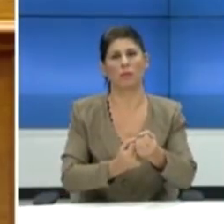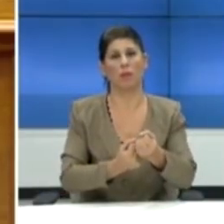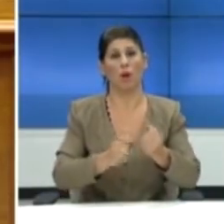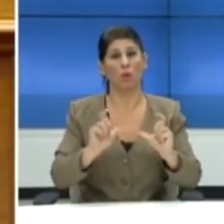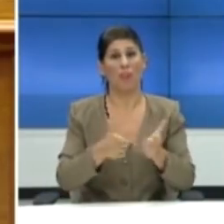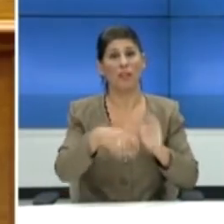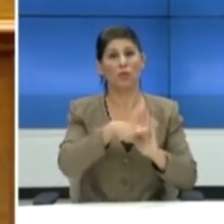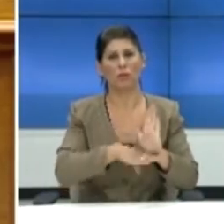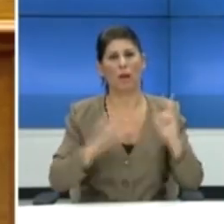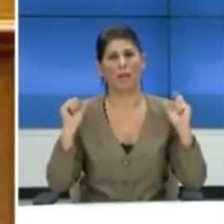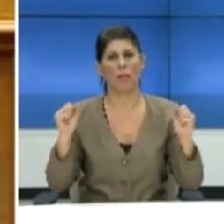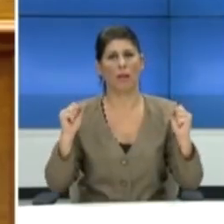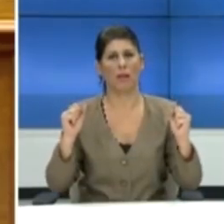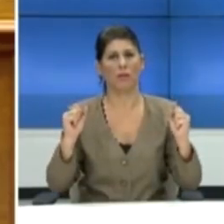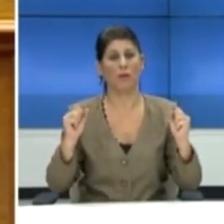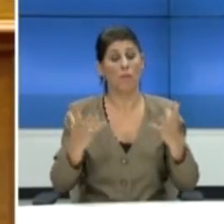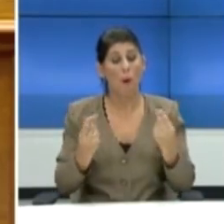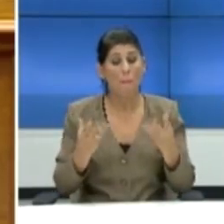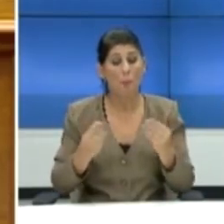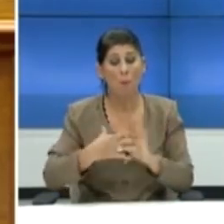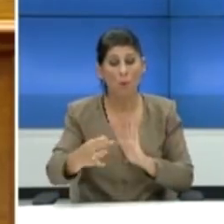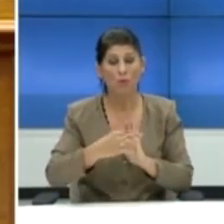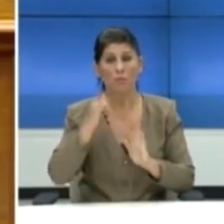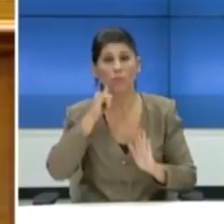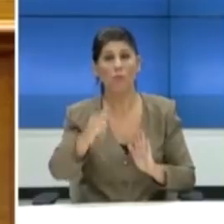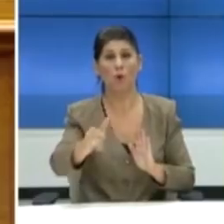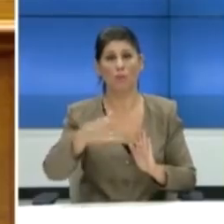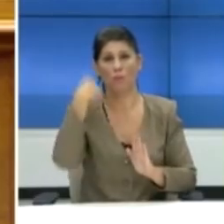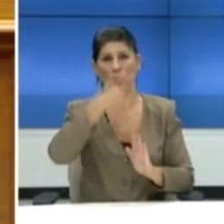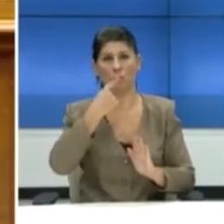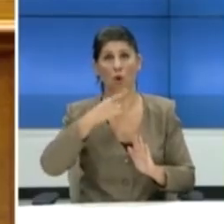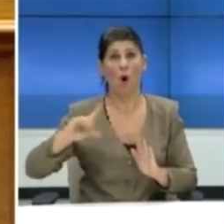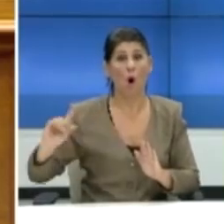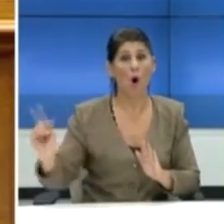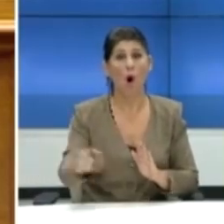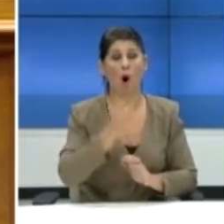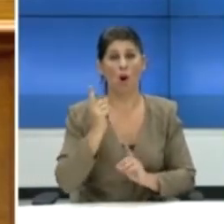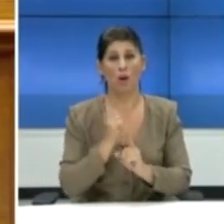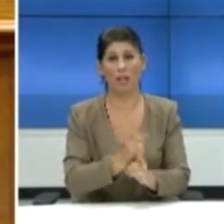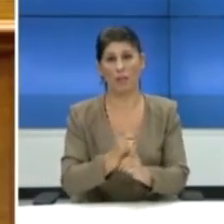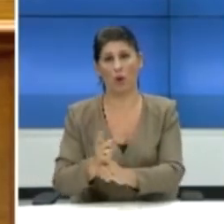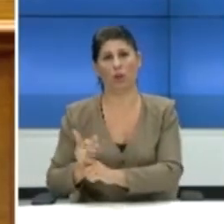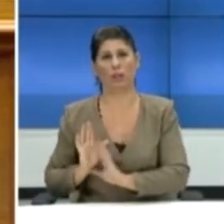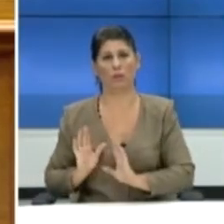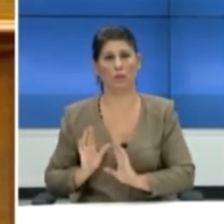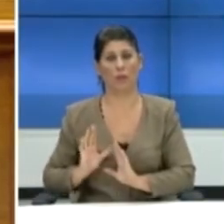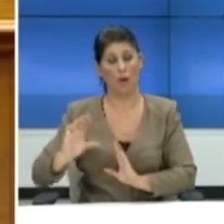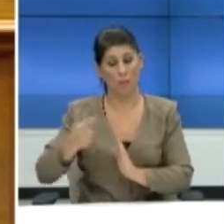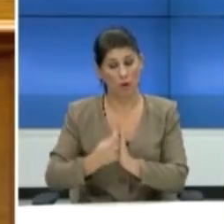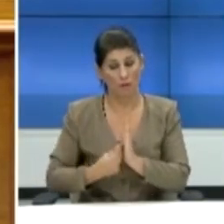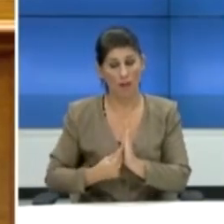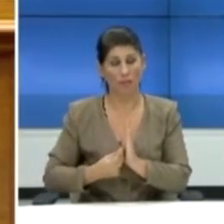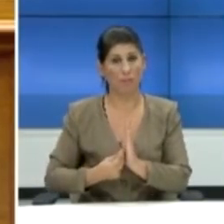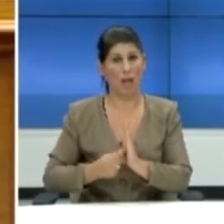υγείας, με μαζικές προσλήψεις μόνιμου προσωπικού όλων των ειδικοτήτων στην πρωτοβάθμια φροντίδα υγείας,